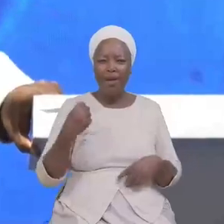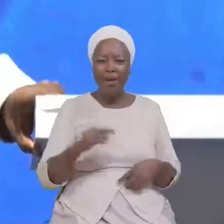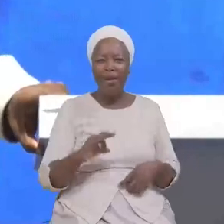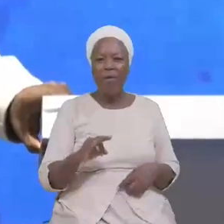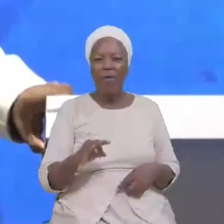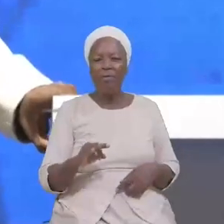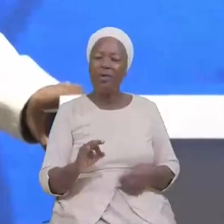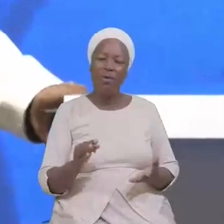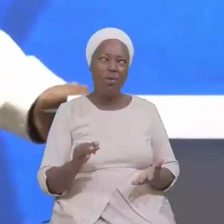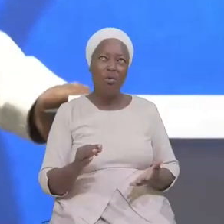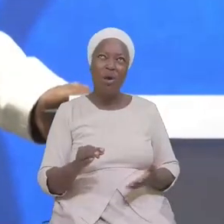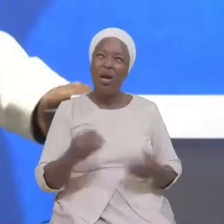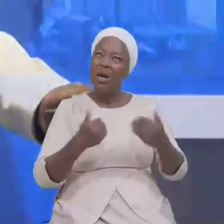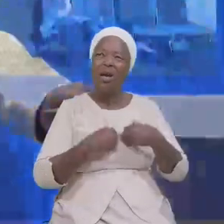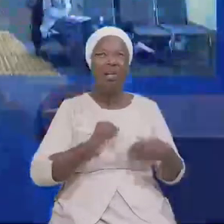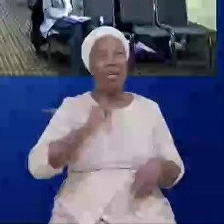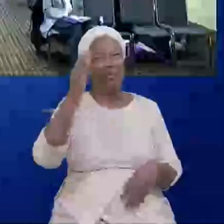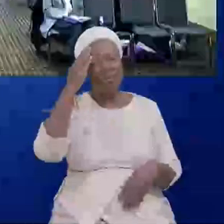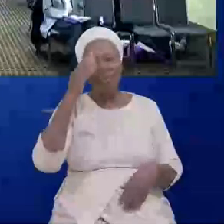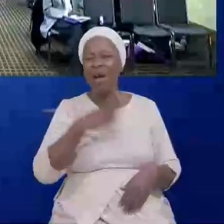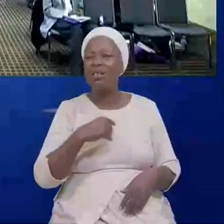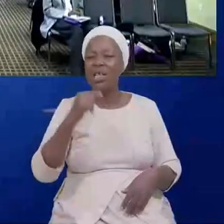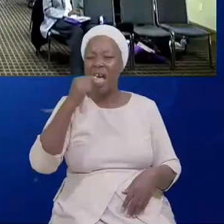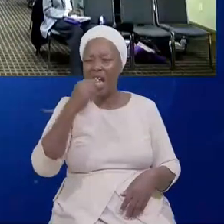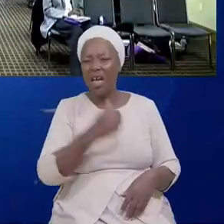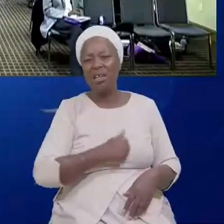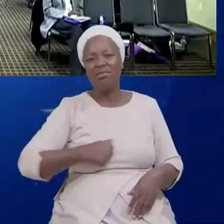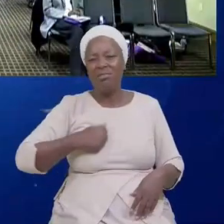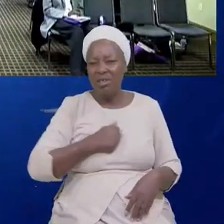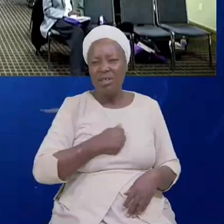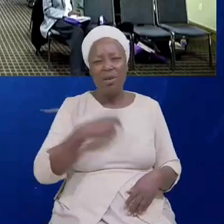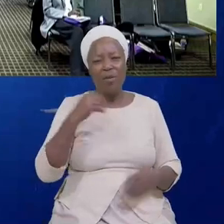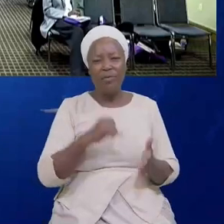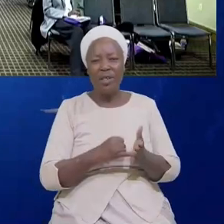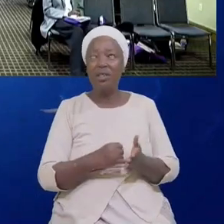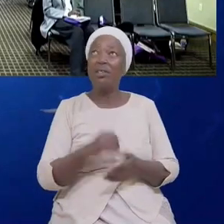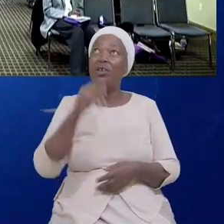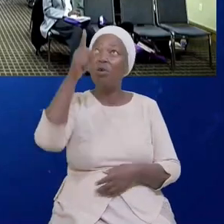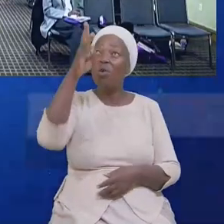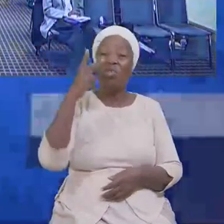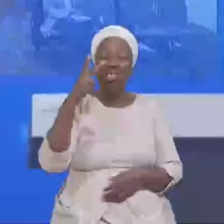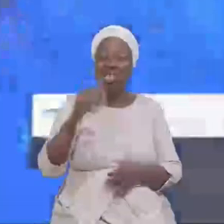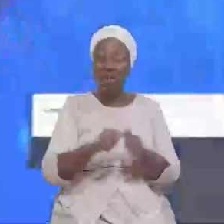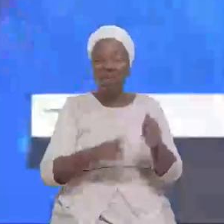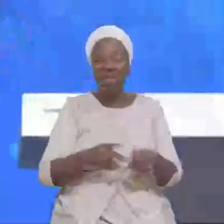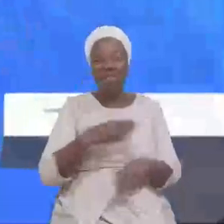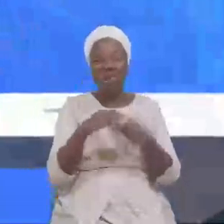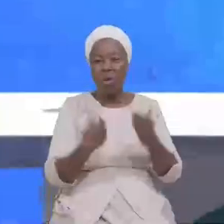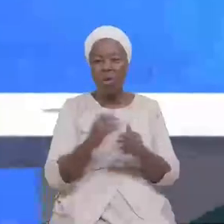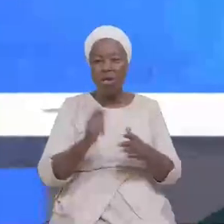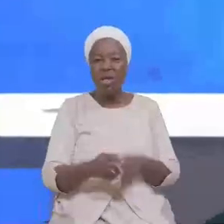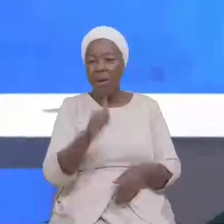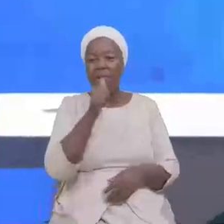Les douleurs de si je savais. Mais il voit tout. C'est privé, c'est personnel,